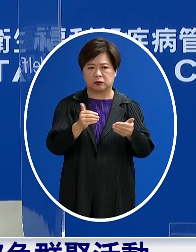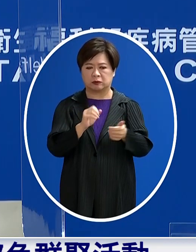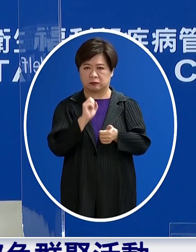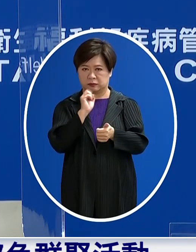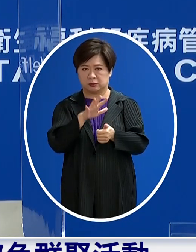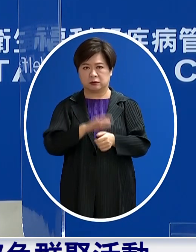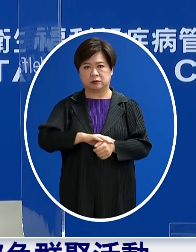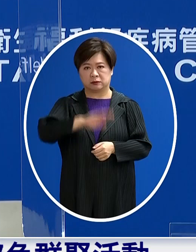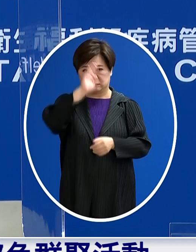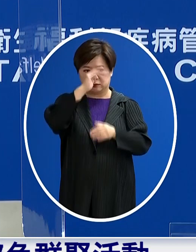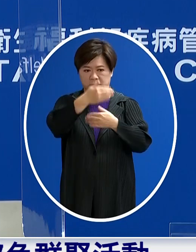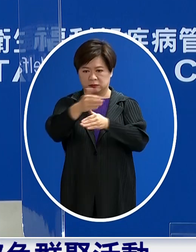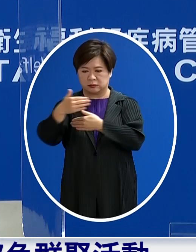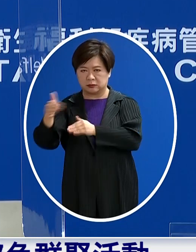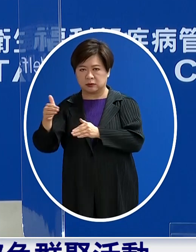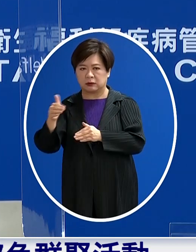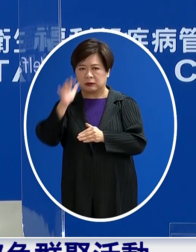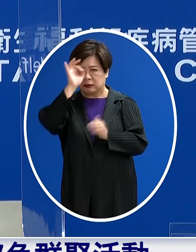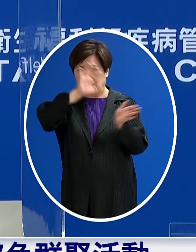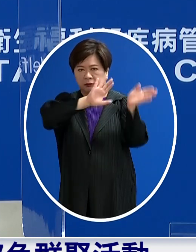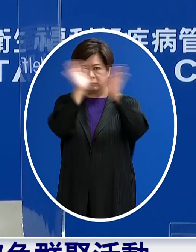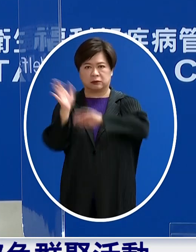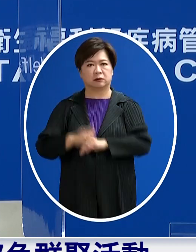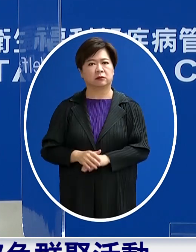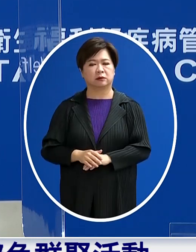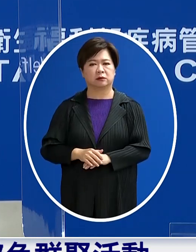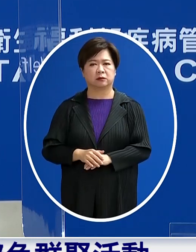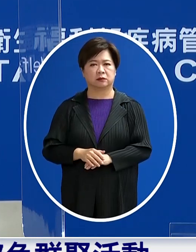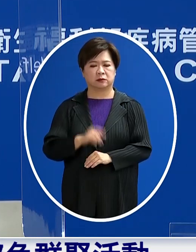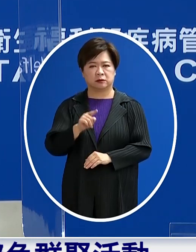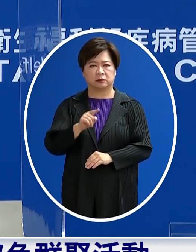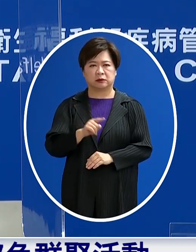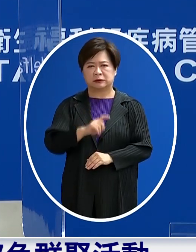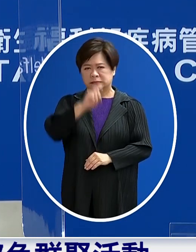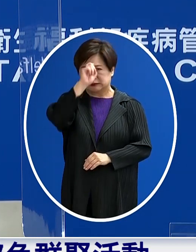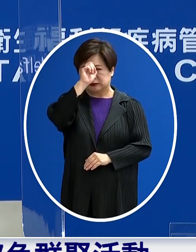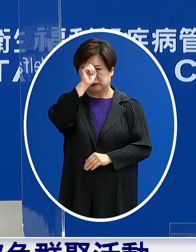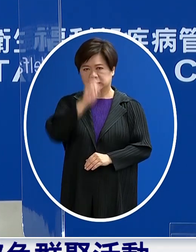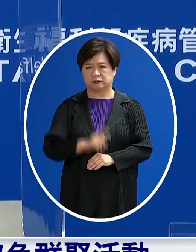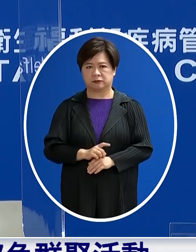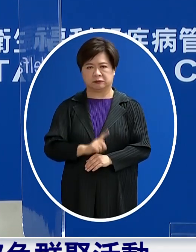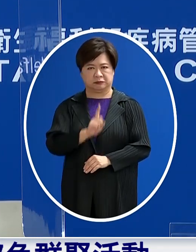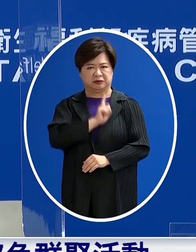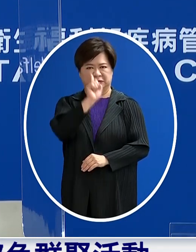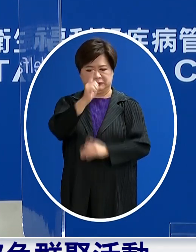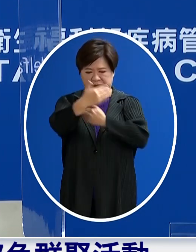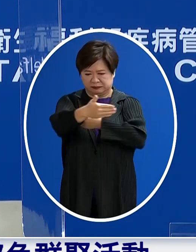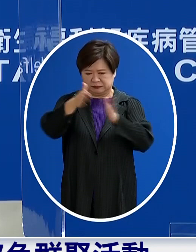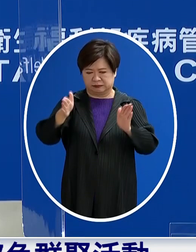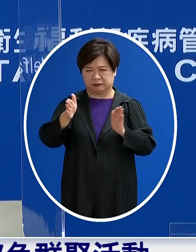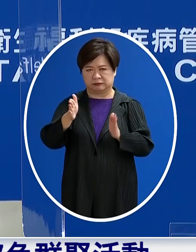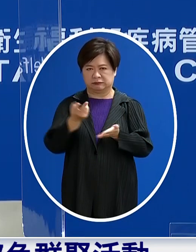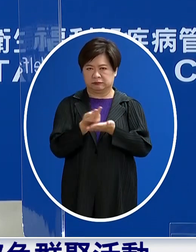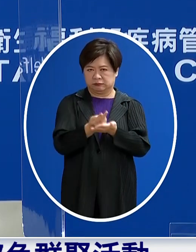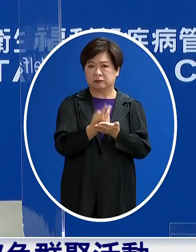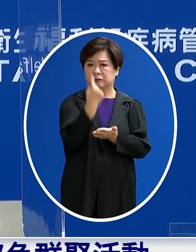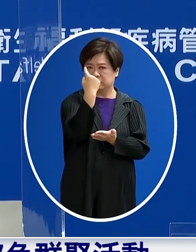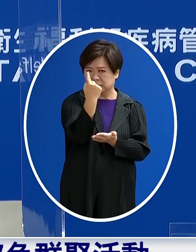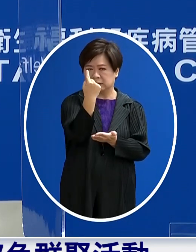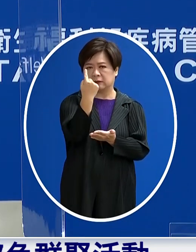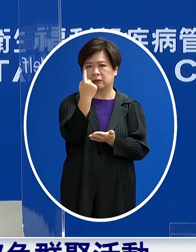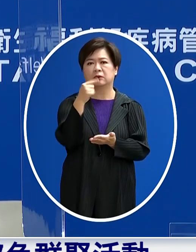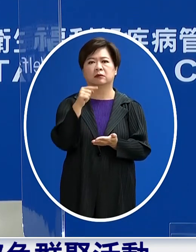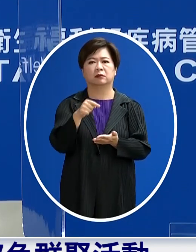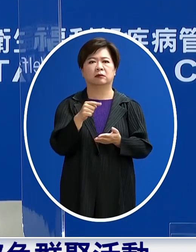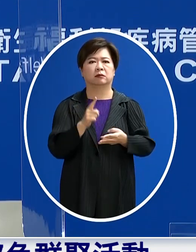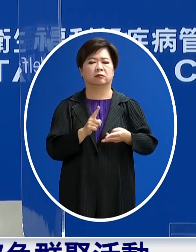个病房收治量能的允许下，能应该以一人一室为主，这个是